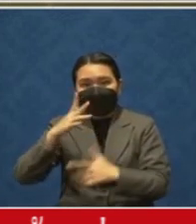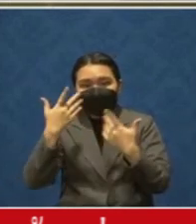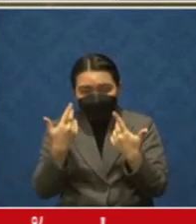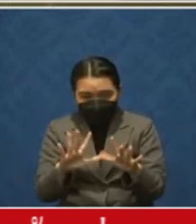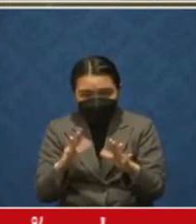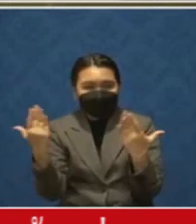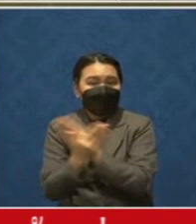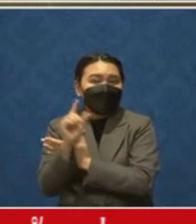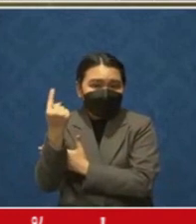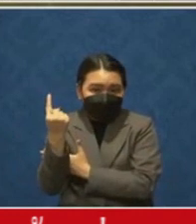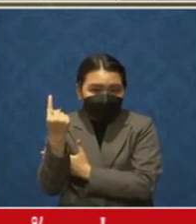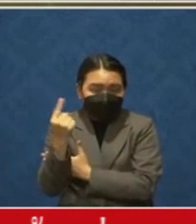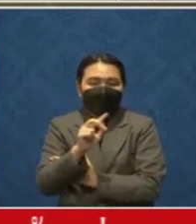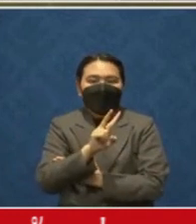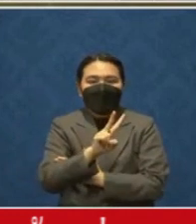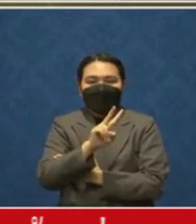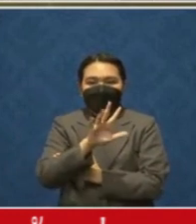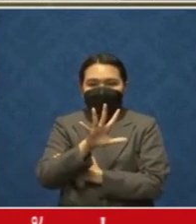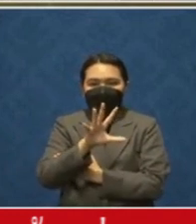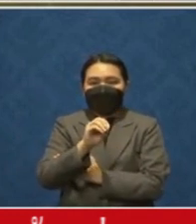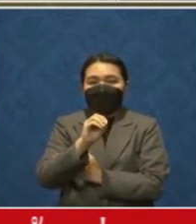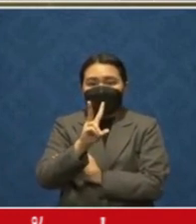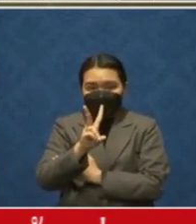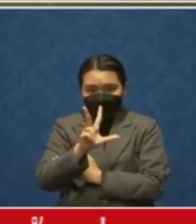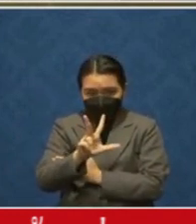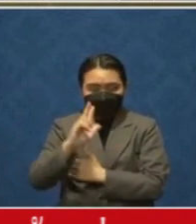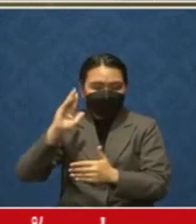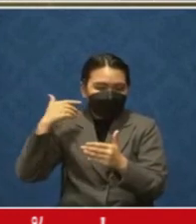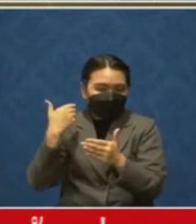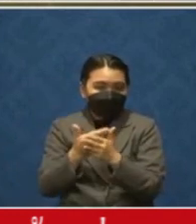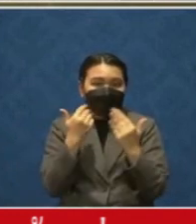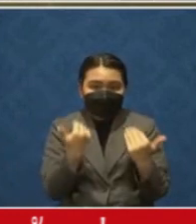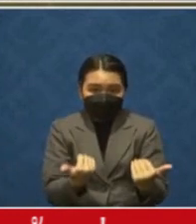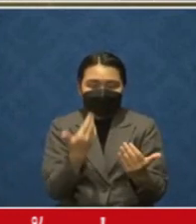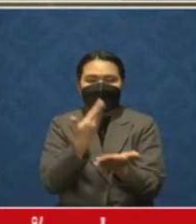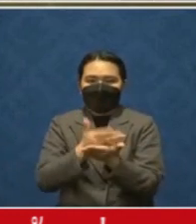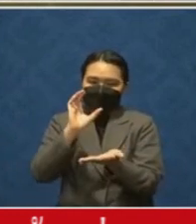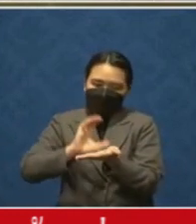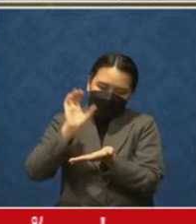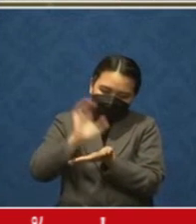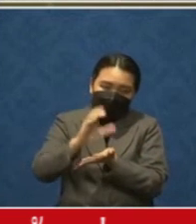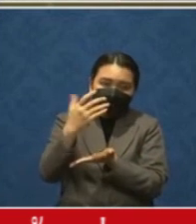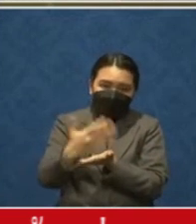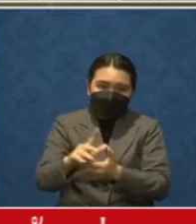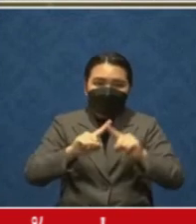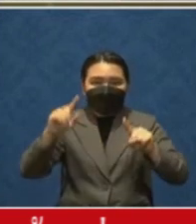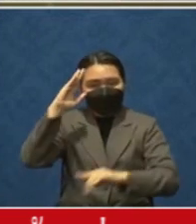นะครับแล้วก็มาซื้อใหม่อีกทีนึง2553ถึงปัจจุบันได้งบไปนะครับกองทัพอากาศก็ยัง